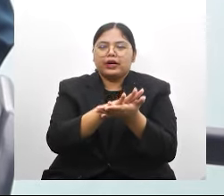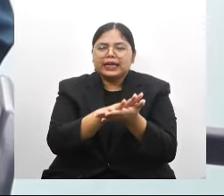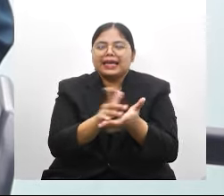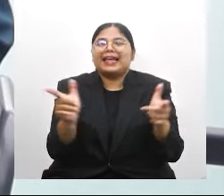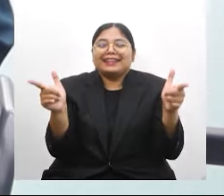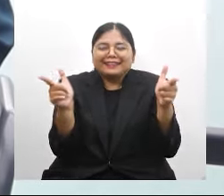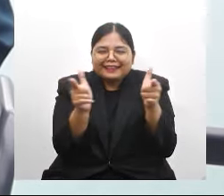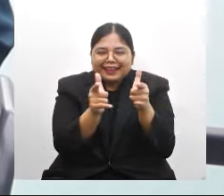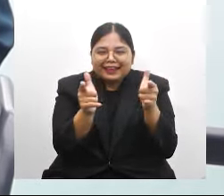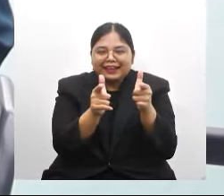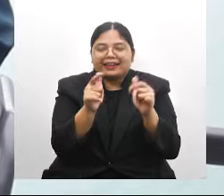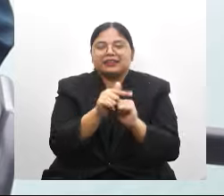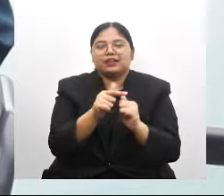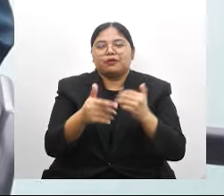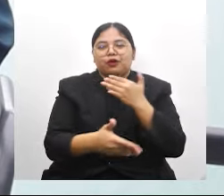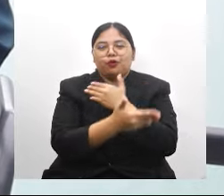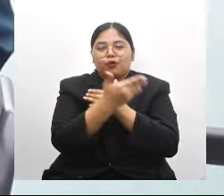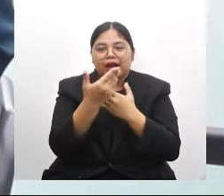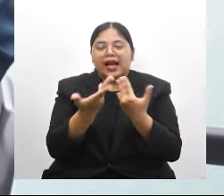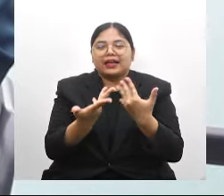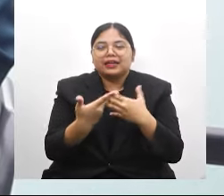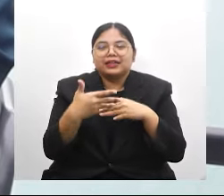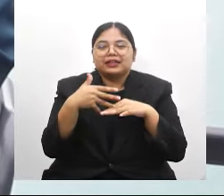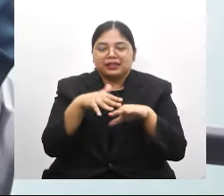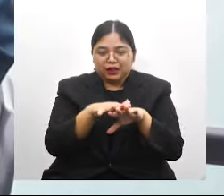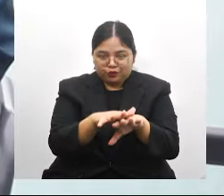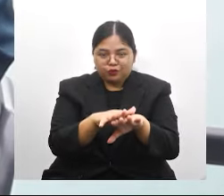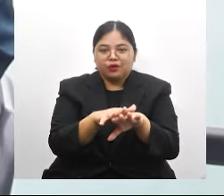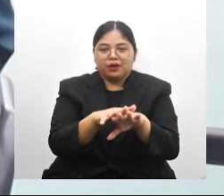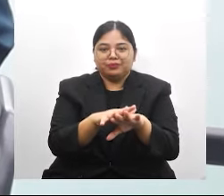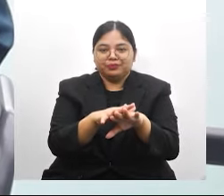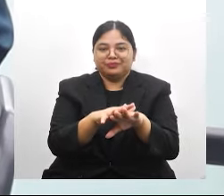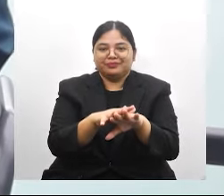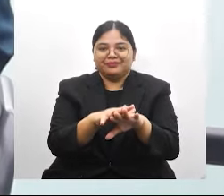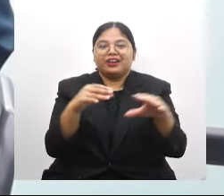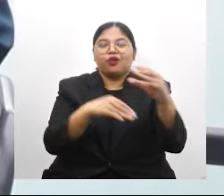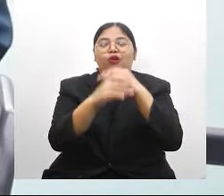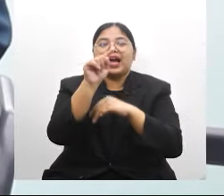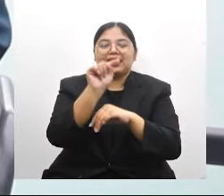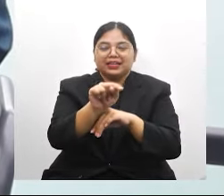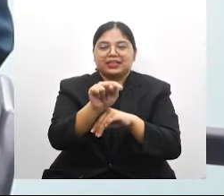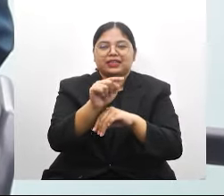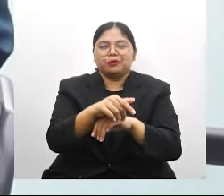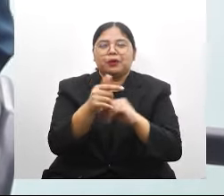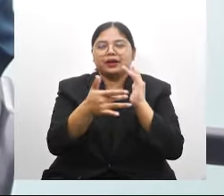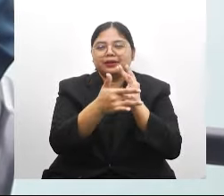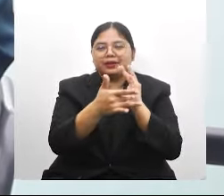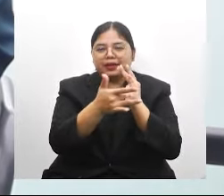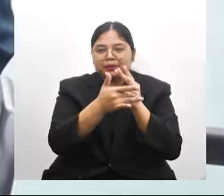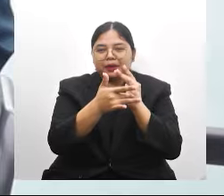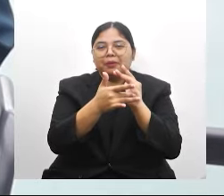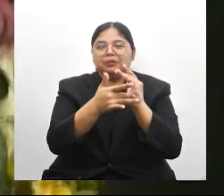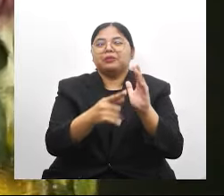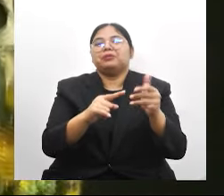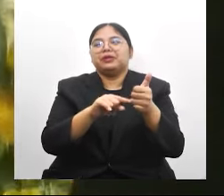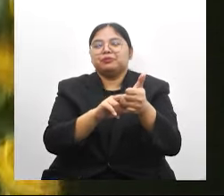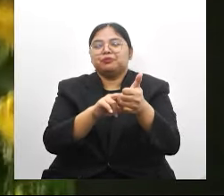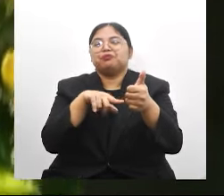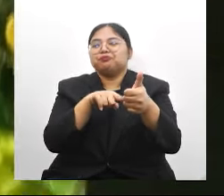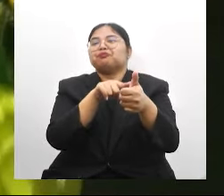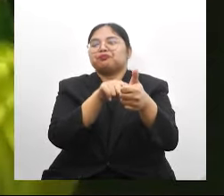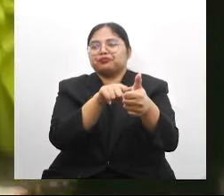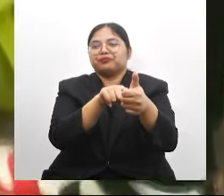อ่า 1เป็นโรงเรียนที่เป็นเข้ารบโครงการนำร่องเขตพื้นที่นวัตกรรมของจังหวัดสุราษฎรธานีนะครับเ่อ